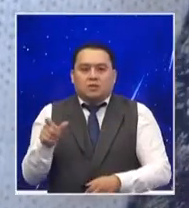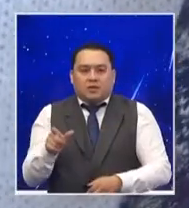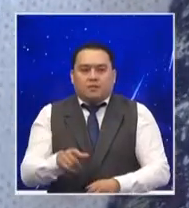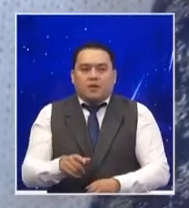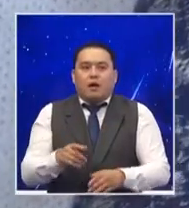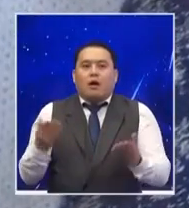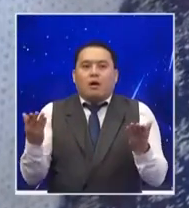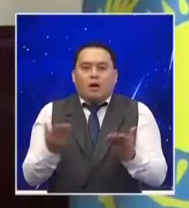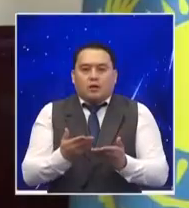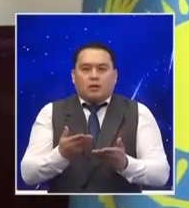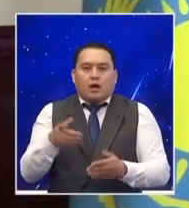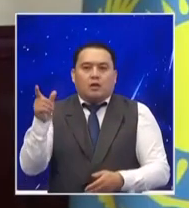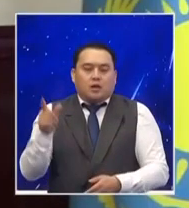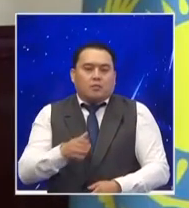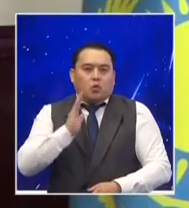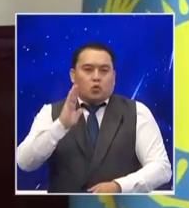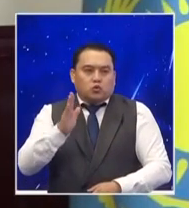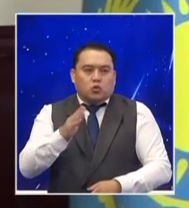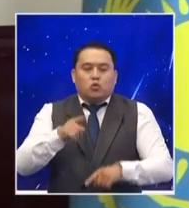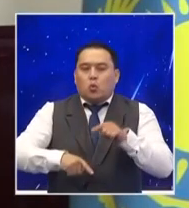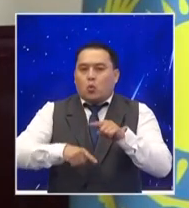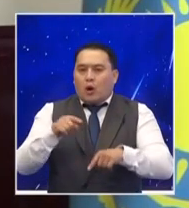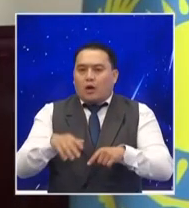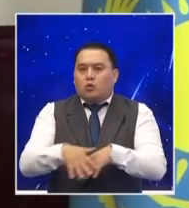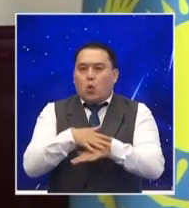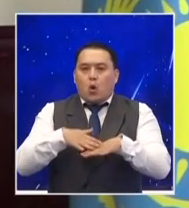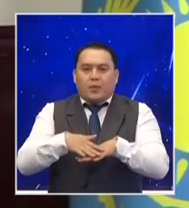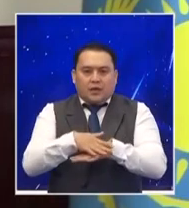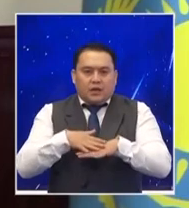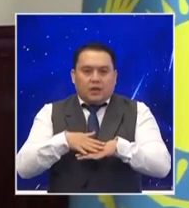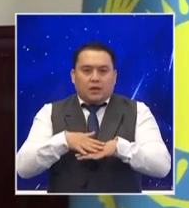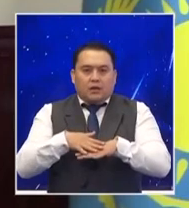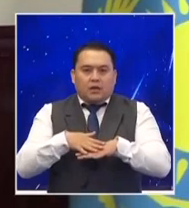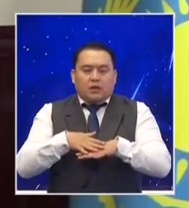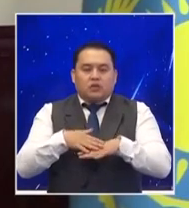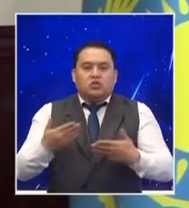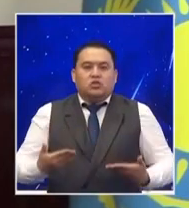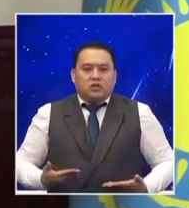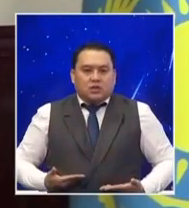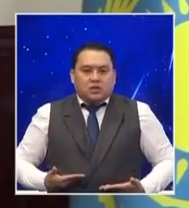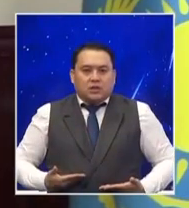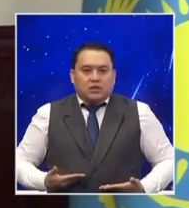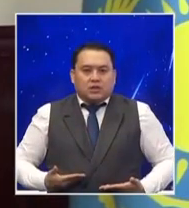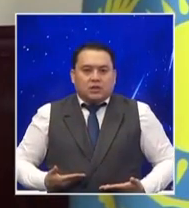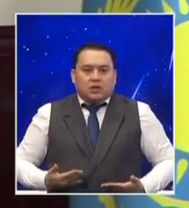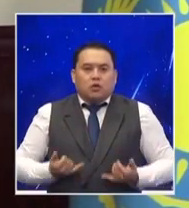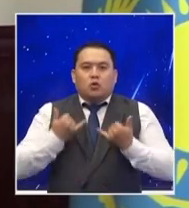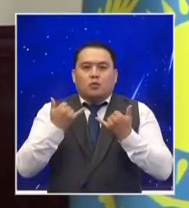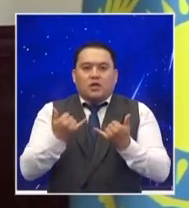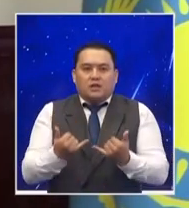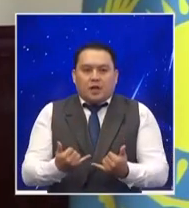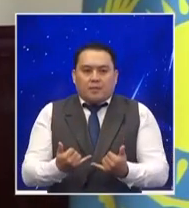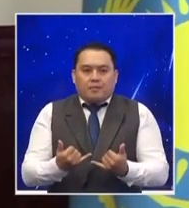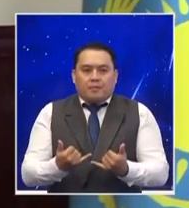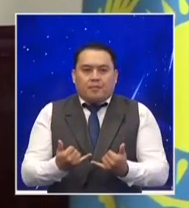Қандай азаматқа болсын, өзінің туған өңірі, өзінің туған туып өскен жерінің осылай елеп ескеріп,